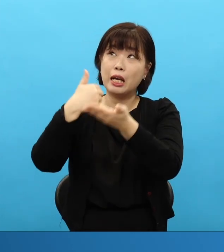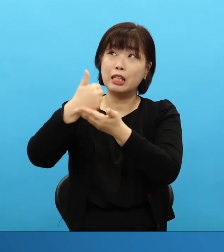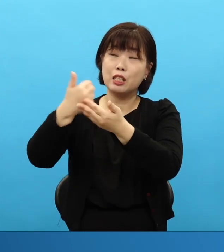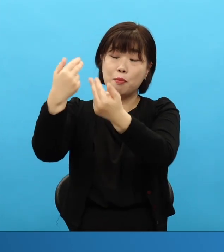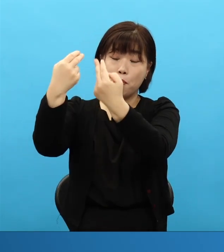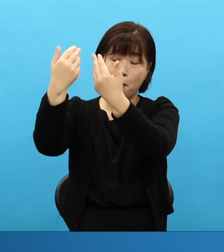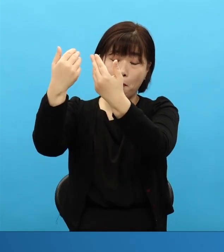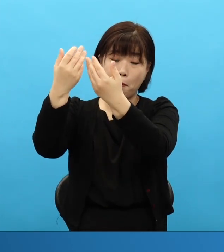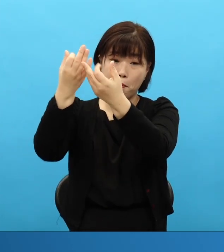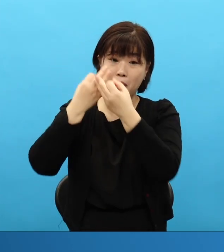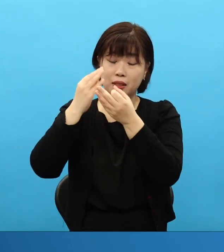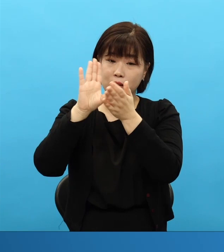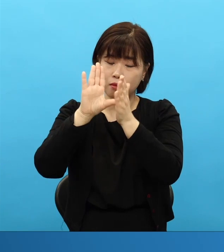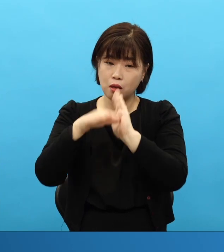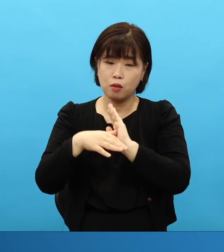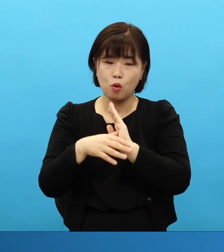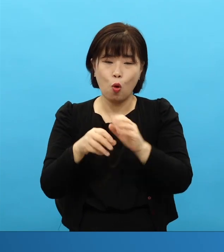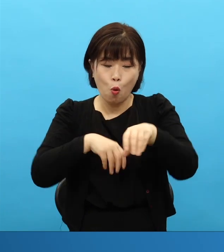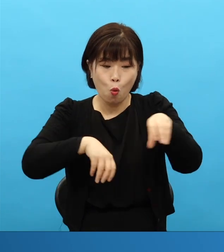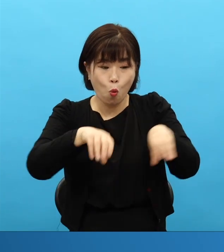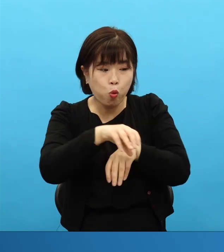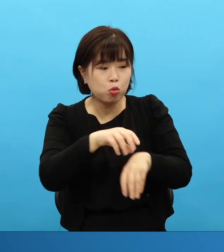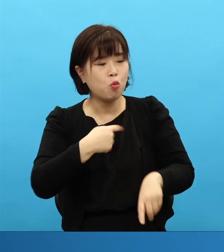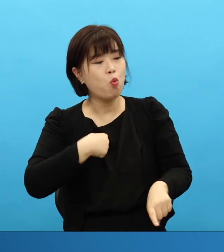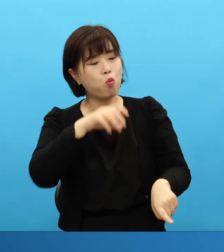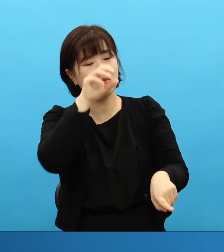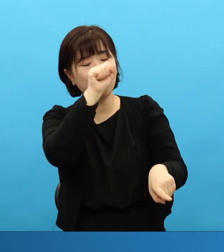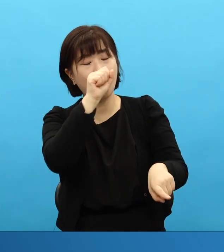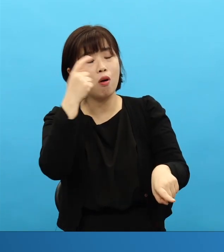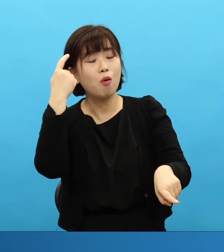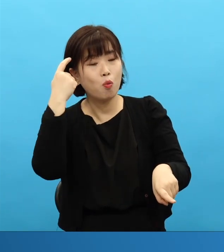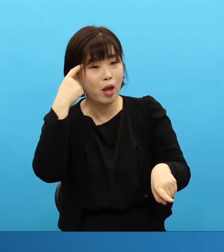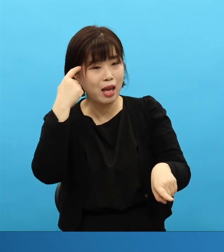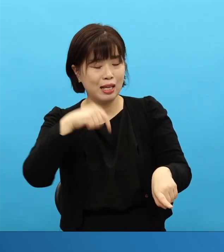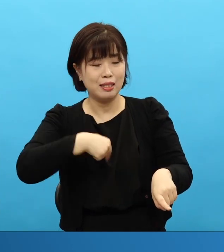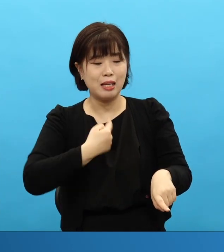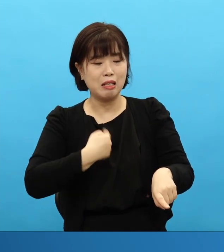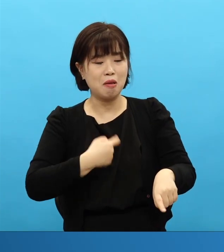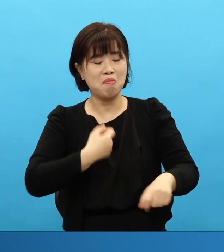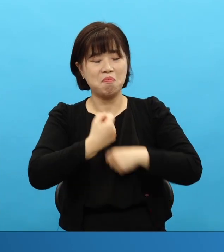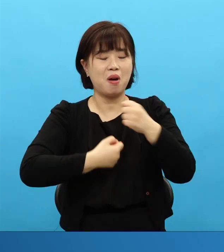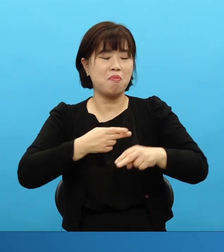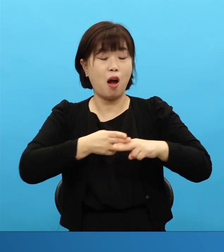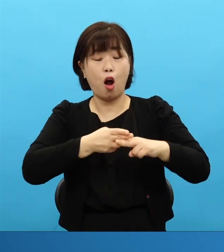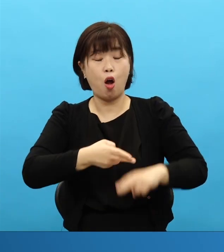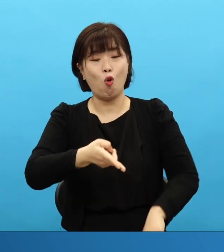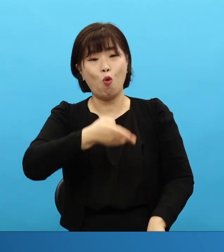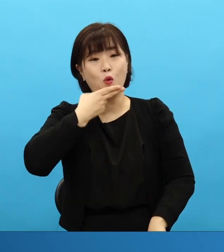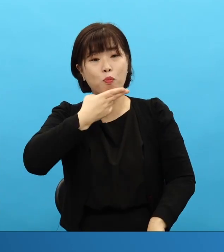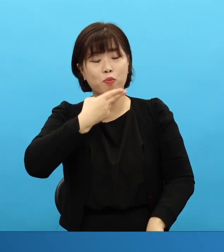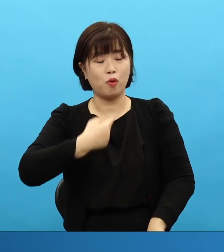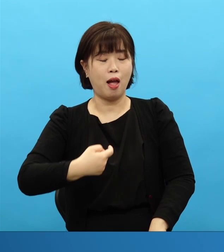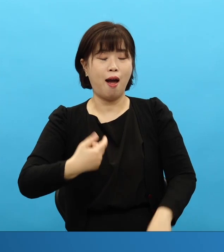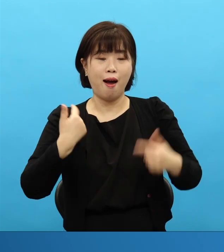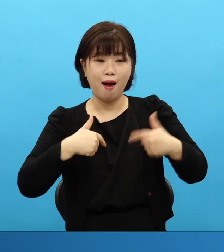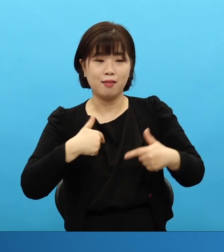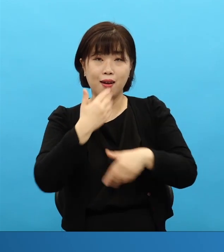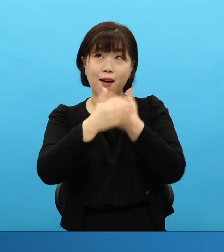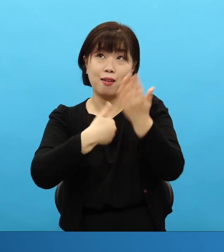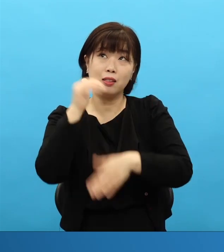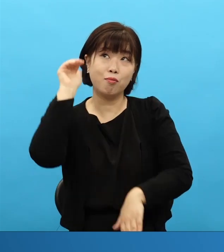때는 그게 굉장히 강점이었을 수도 있을 것 같아요. 그래서 이때까지